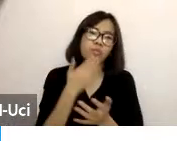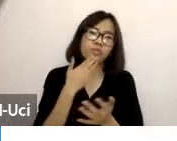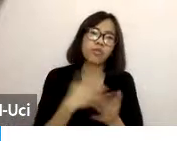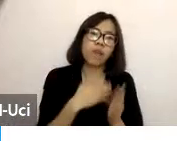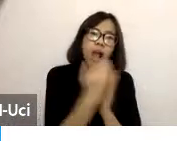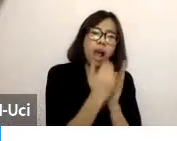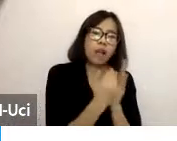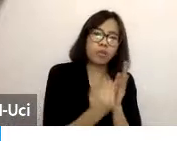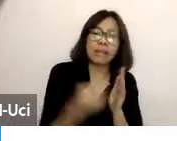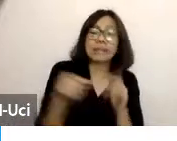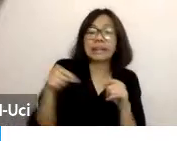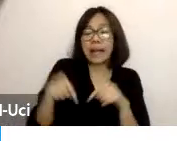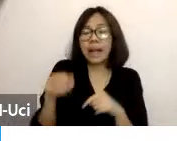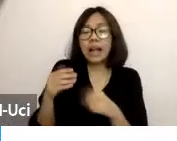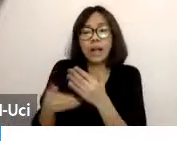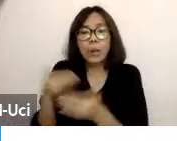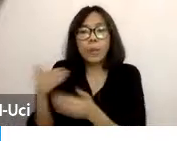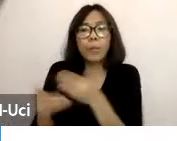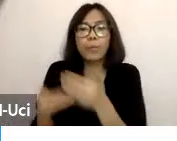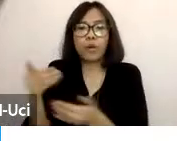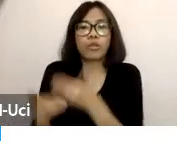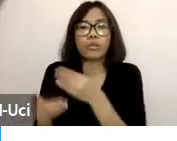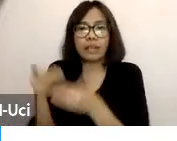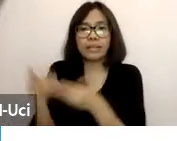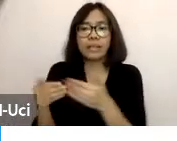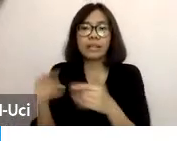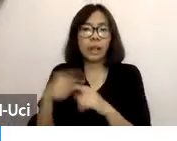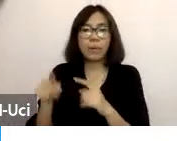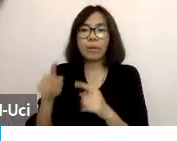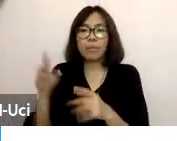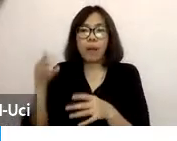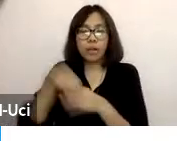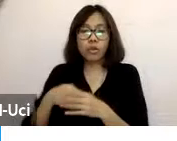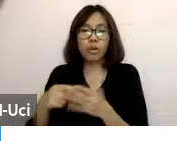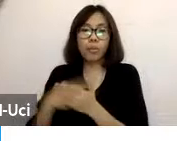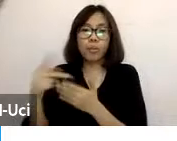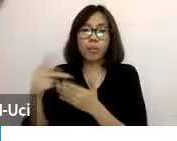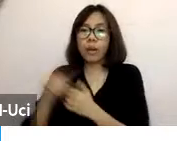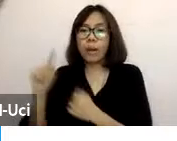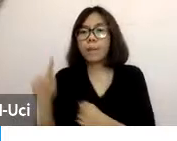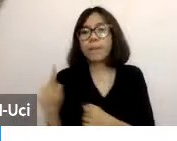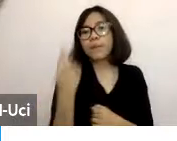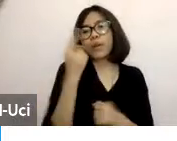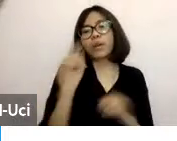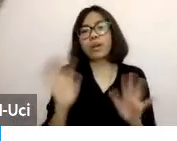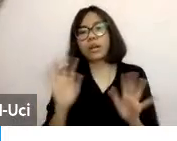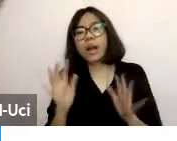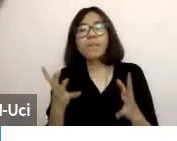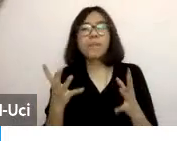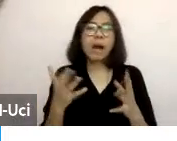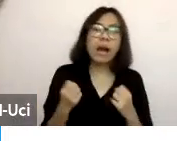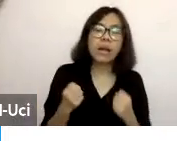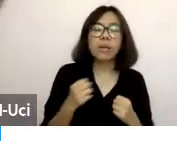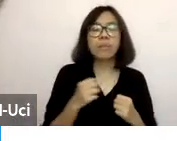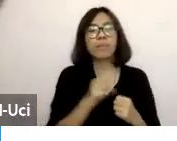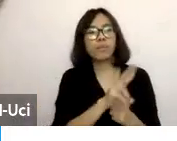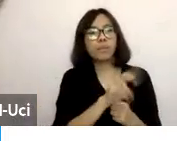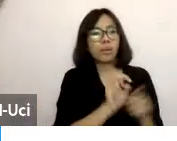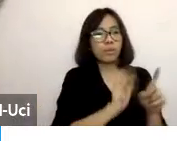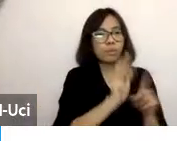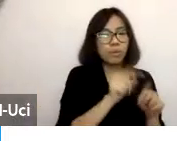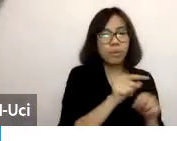masuk dalam prolegnas dan tapi masuk belum masuk ke dari tas yang mudah-mudahan dalam periode 2009-2011 sampai 5000